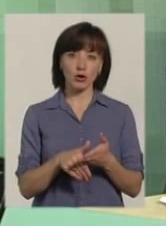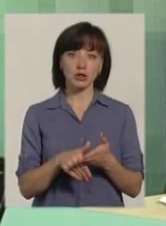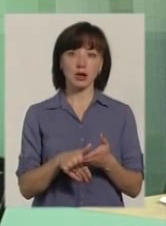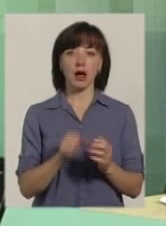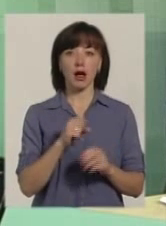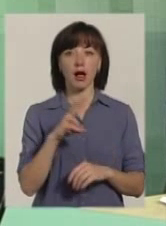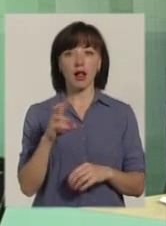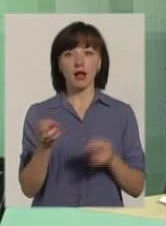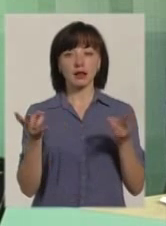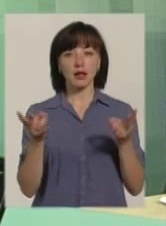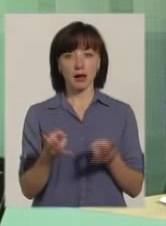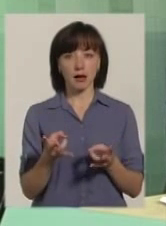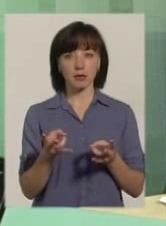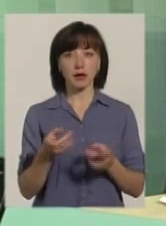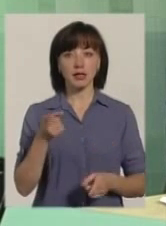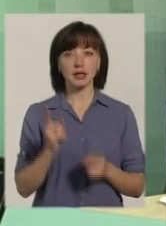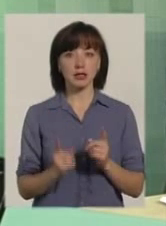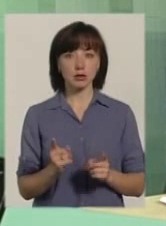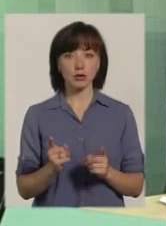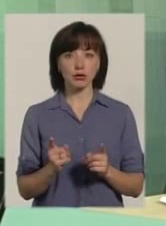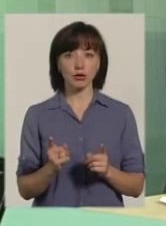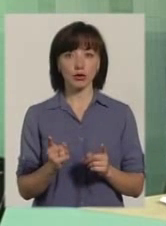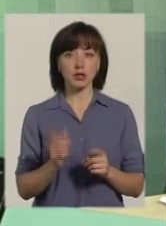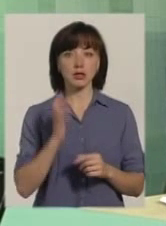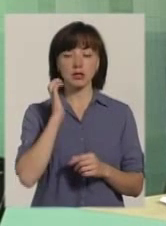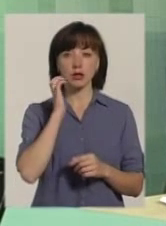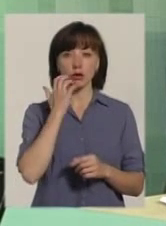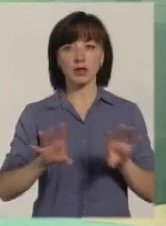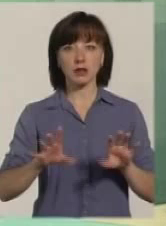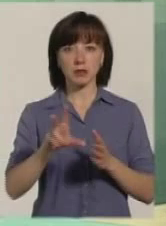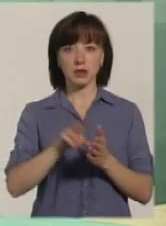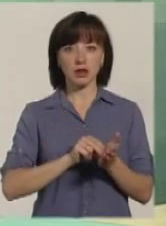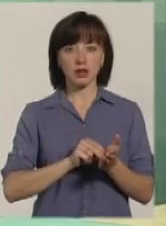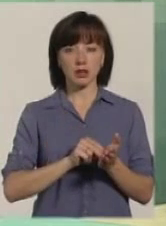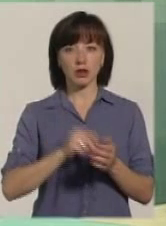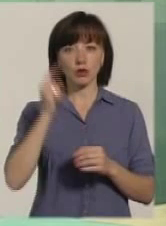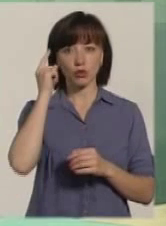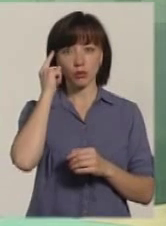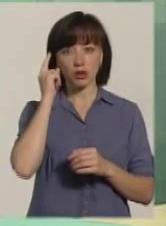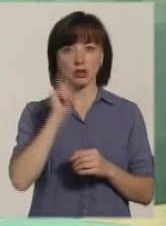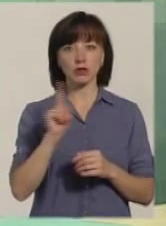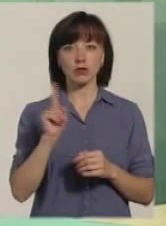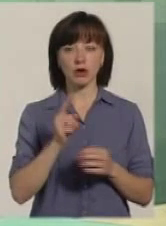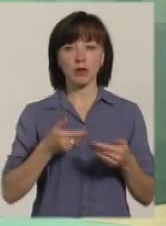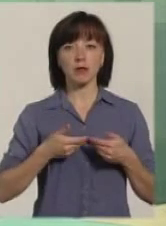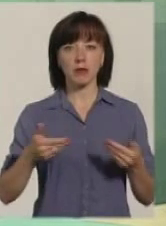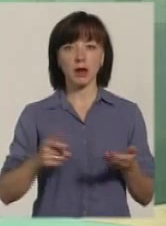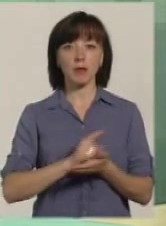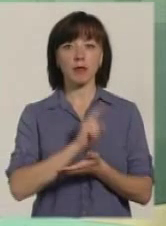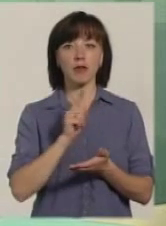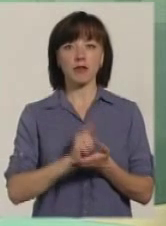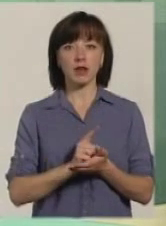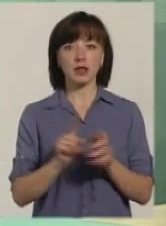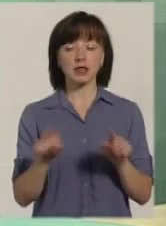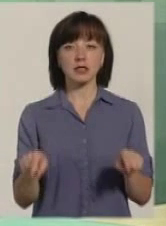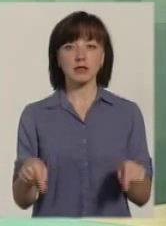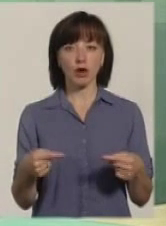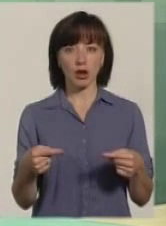треба дійсно дуже серйозно популяризувати. Думати, що ми повинні